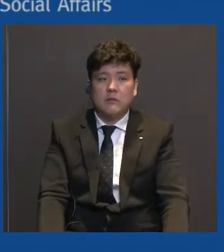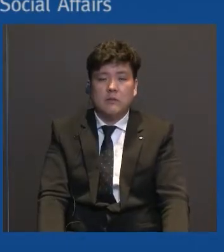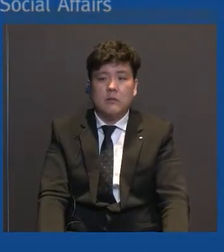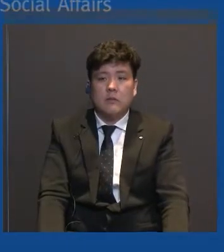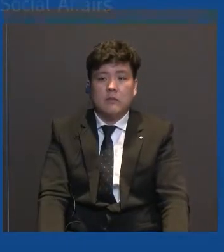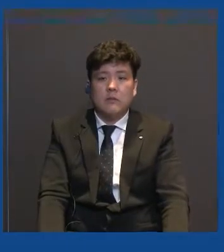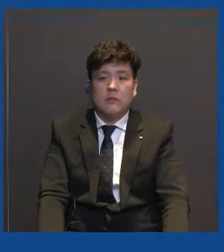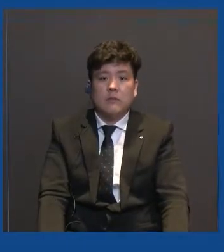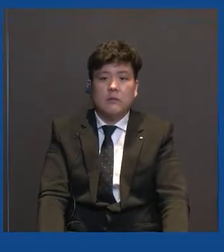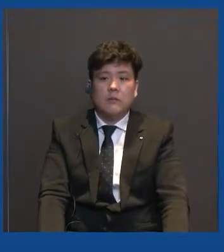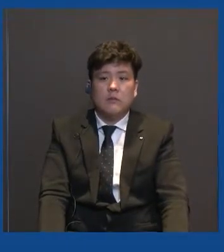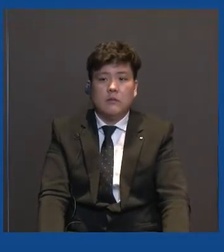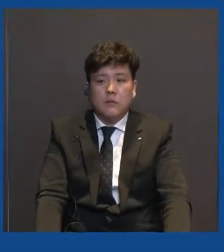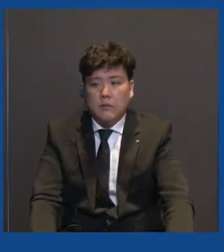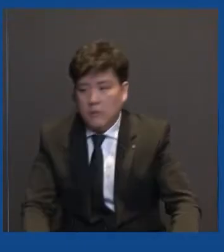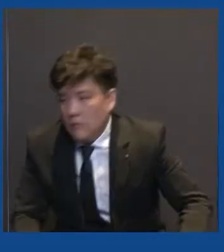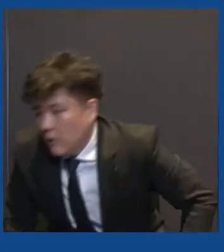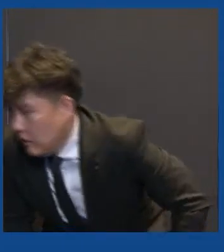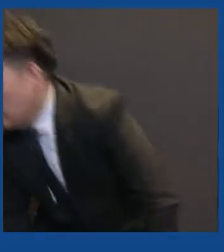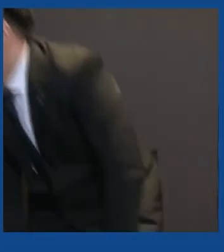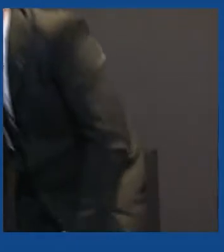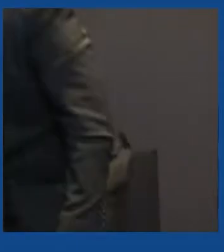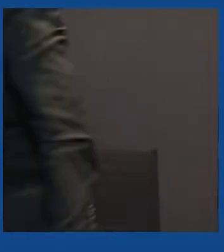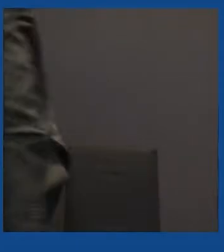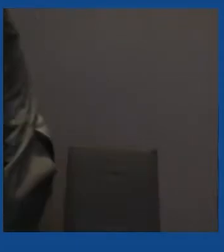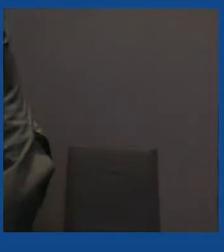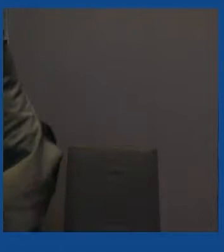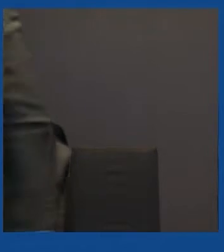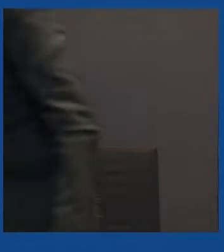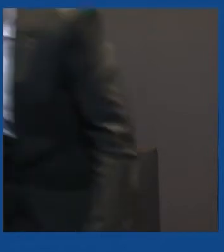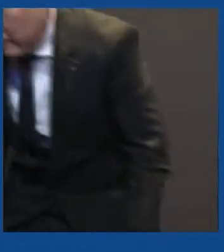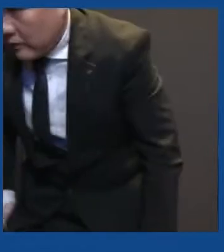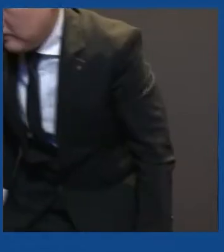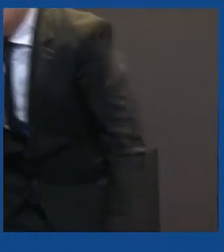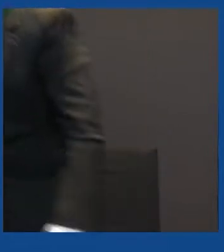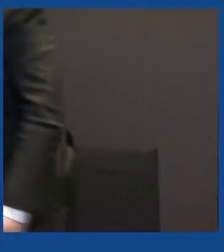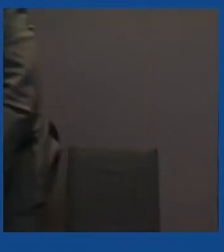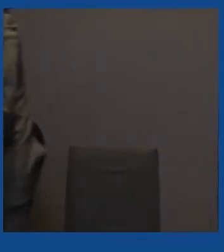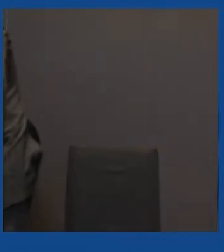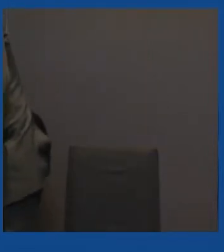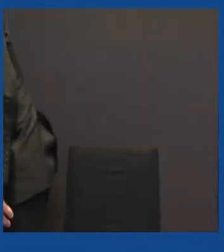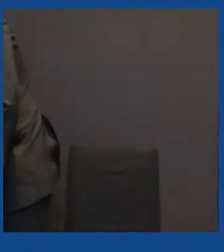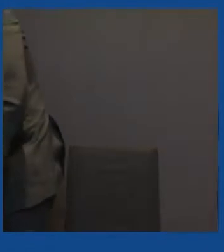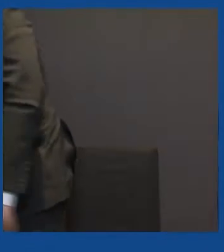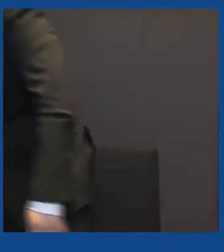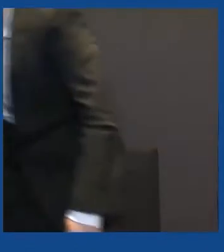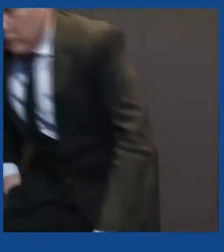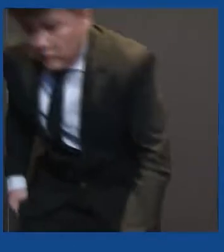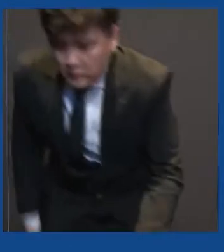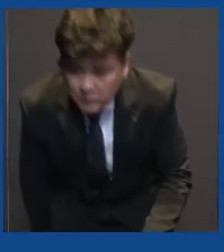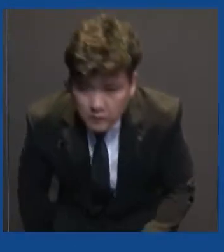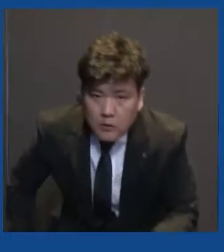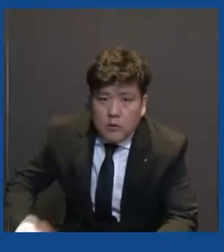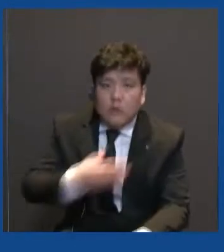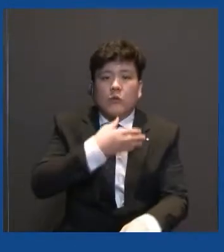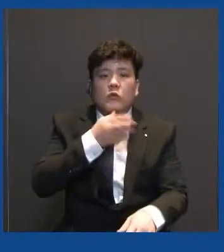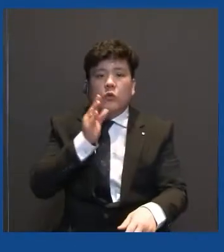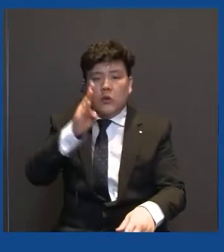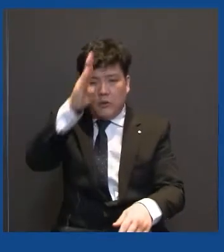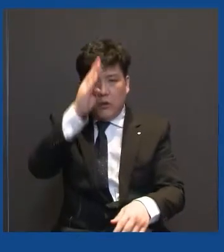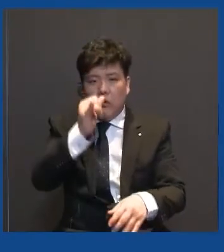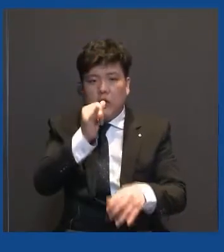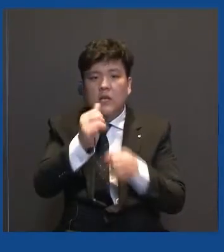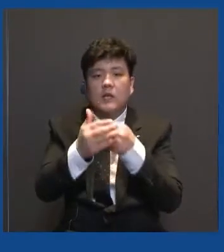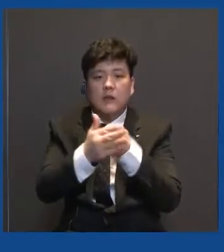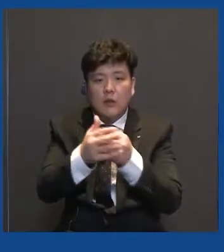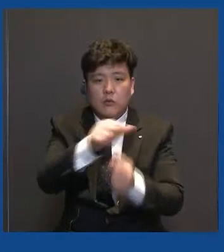예, 감사합니다. Thank you very much. 노인이 기저질환을 Yes, because